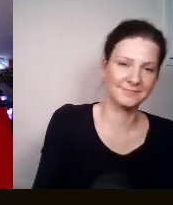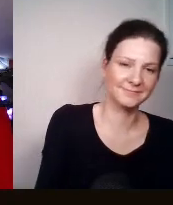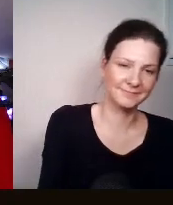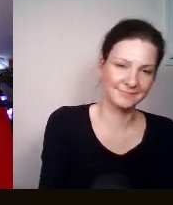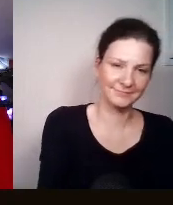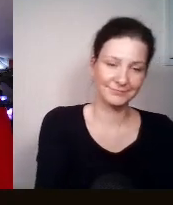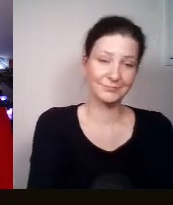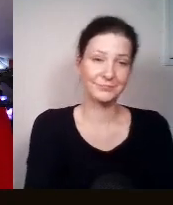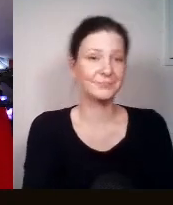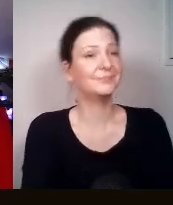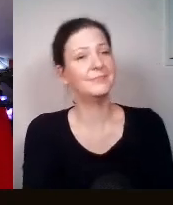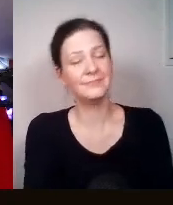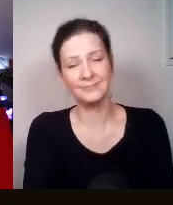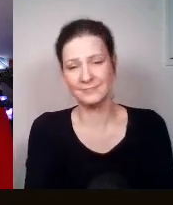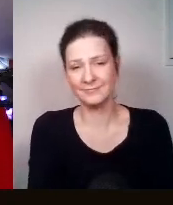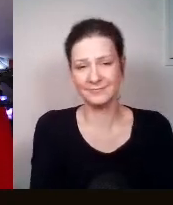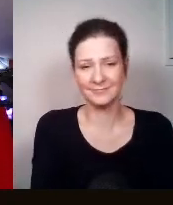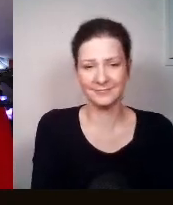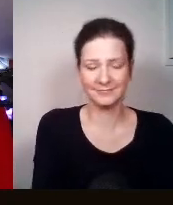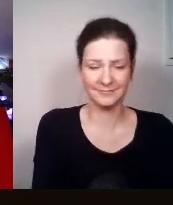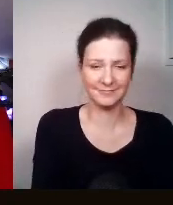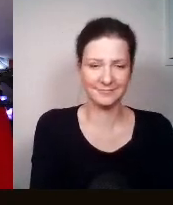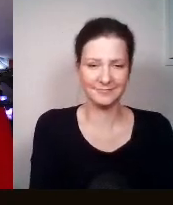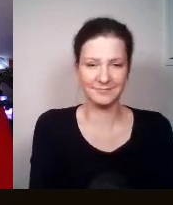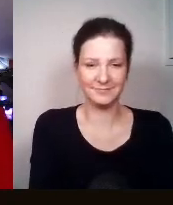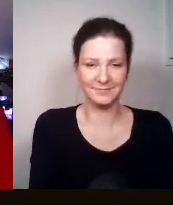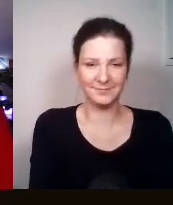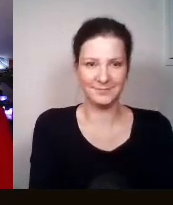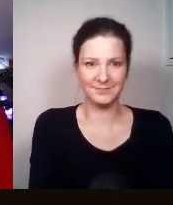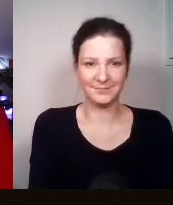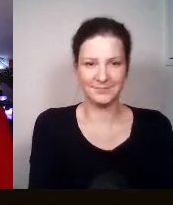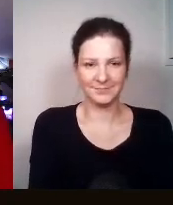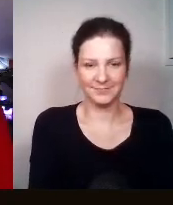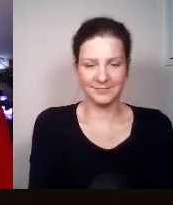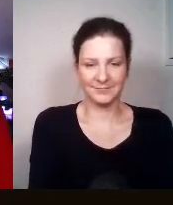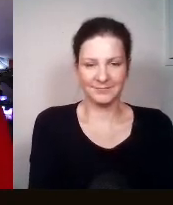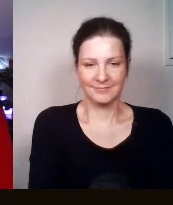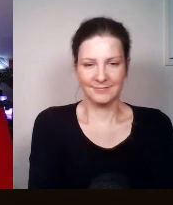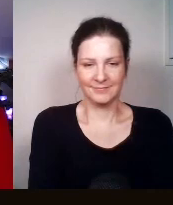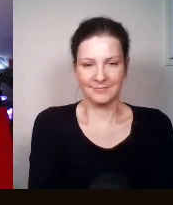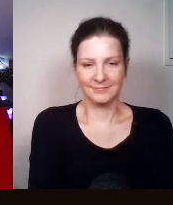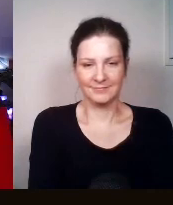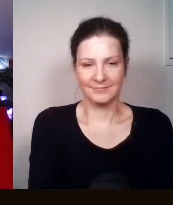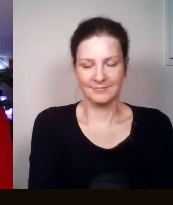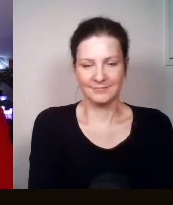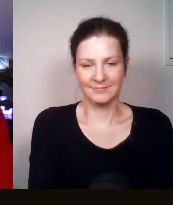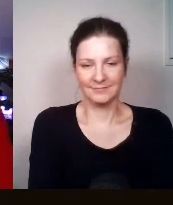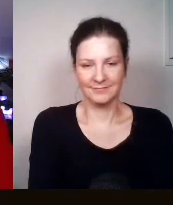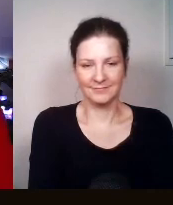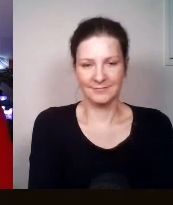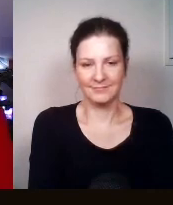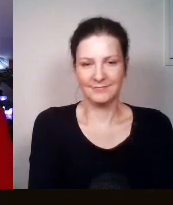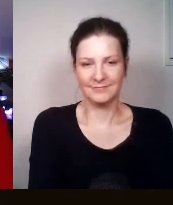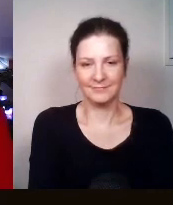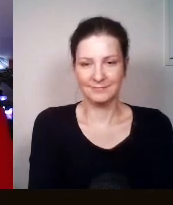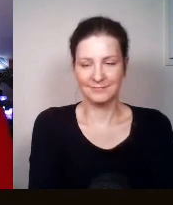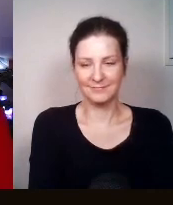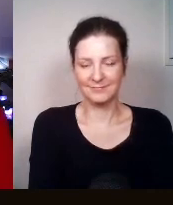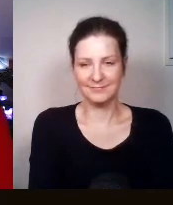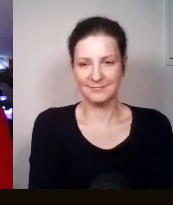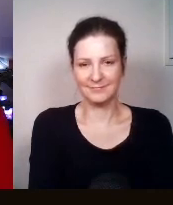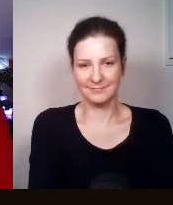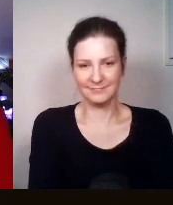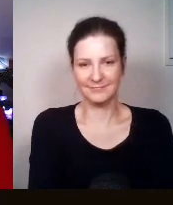Kapitel 3 anfangen. Demokratie schaffen die Revolution von 1918 bis 1919. Das ist ein sehr kleines